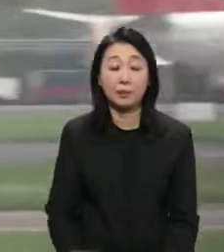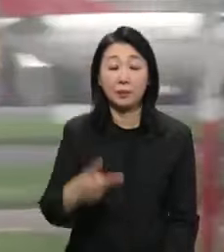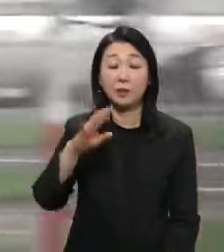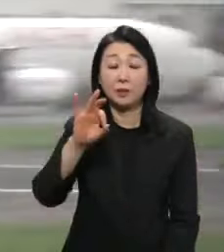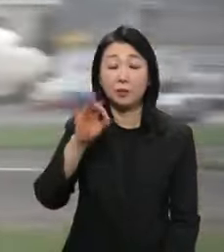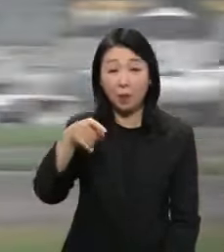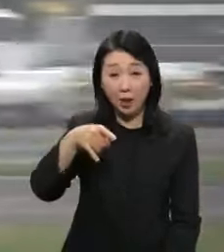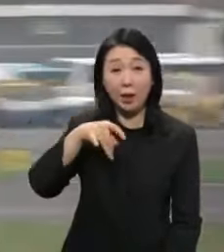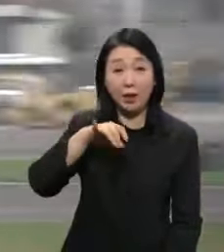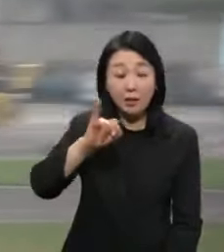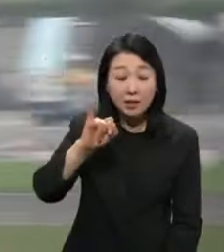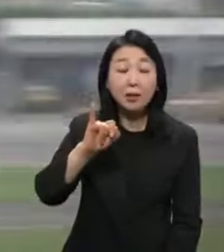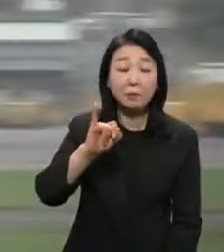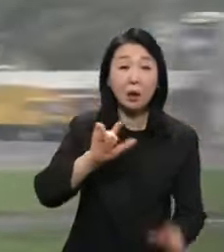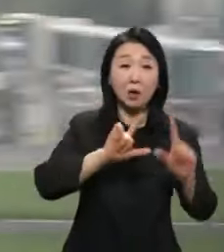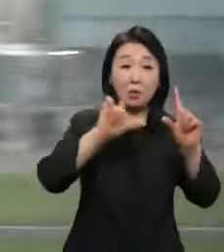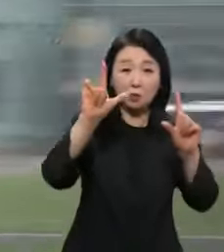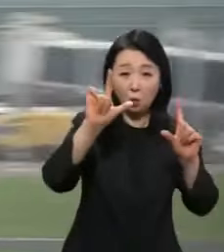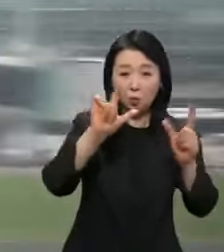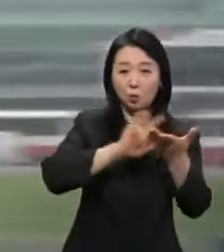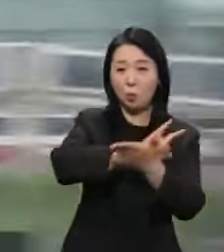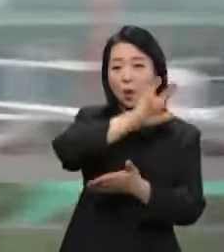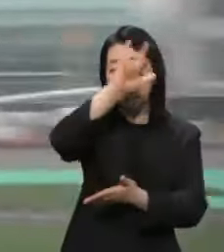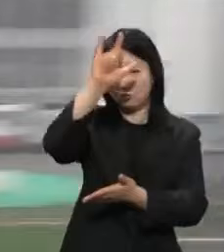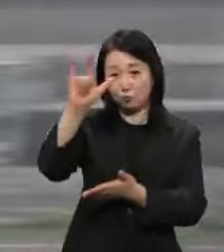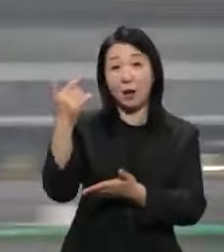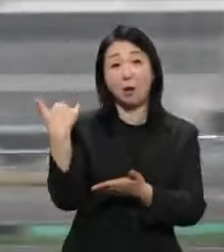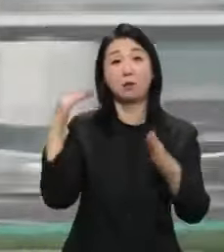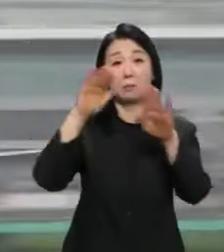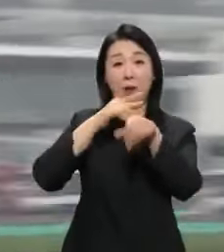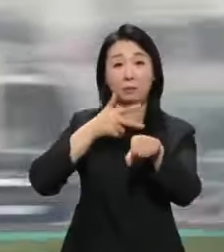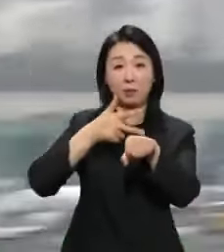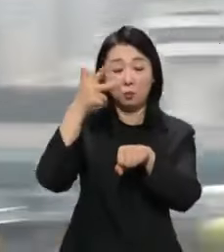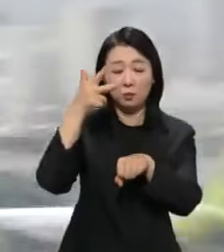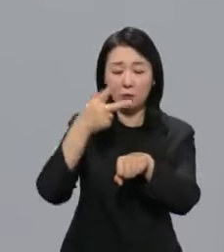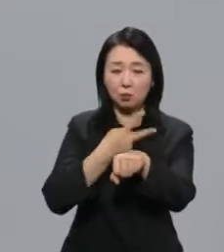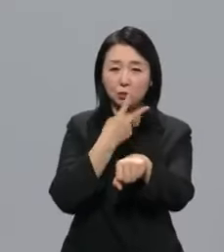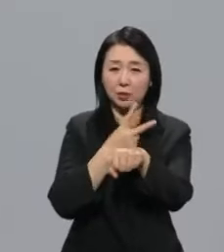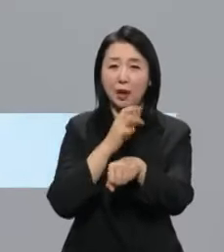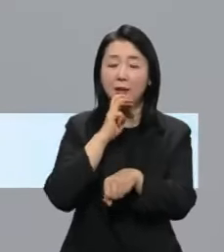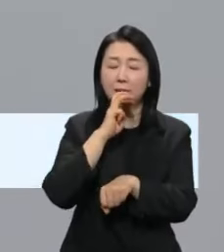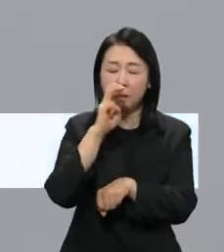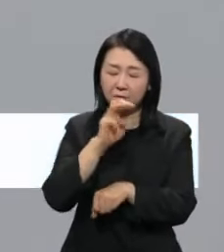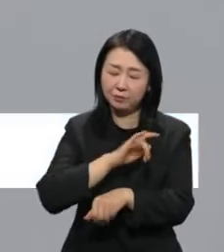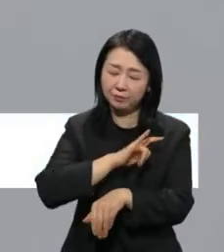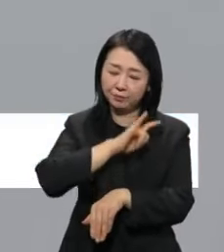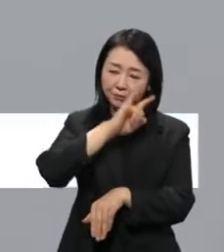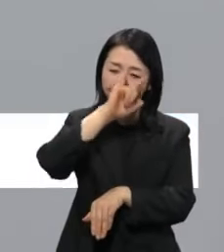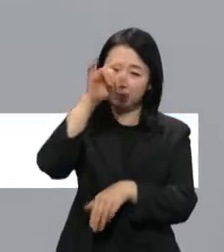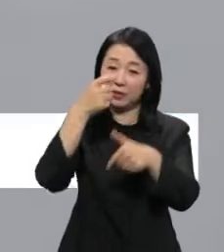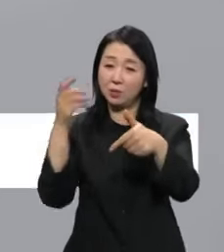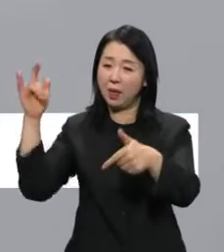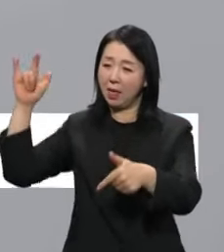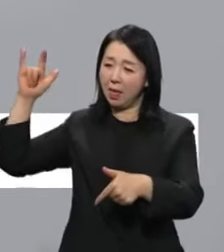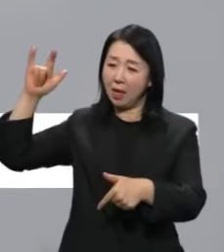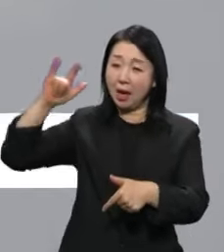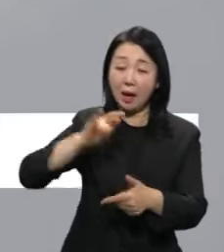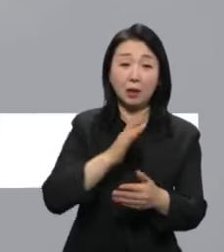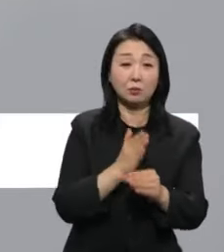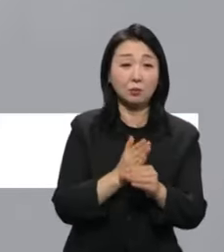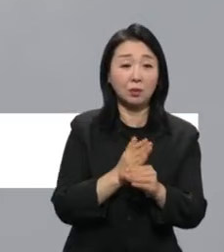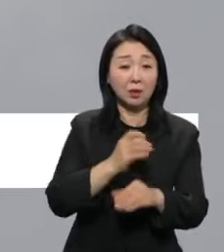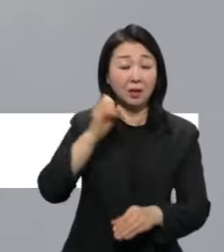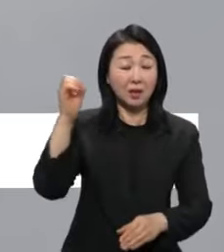도쿄 나리타 공항을 출발한 건 어제 저녁 7시쯤이었습니다. 2시간 30분을 날아 인천국제공항에 착륙하려는데